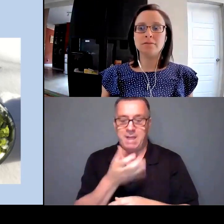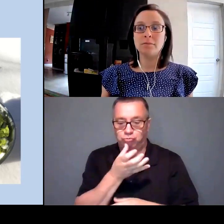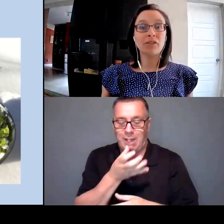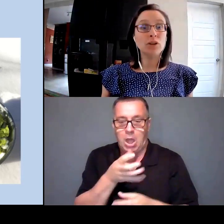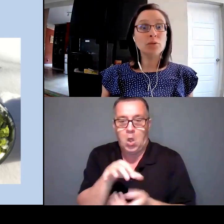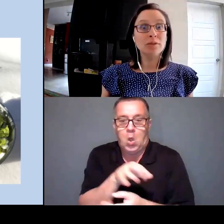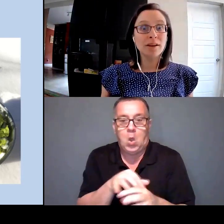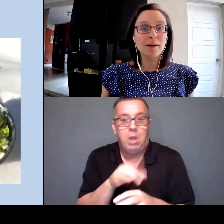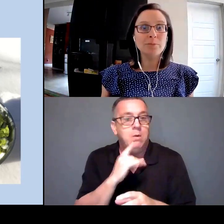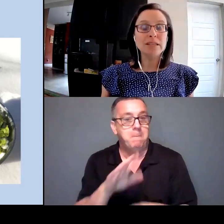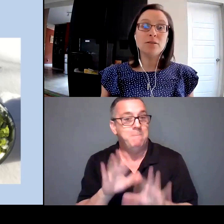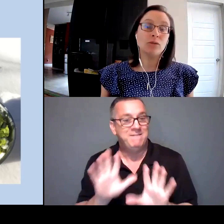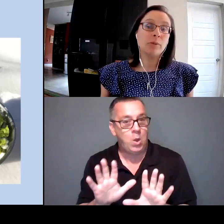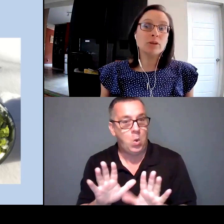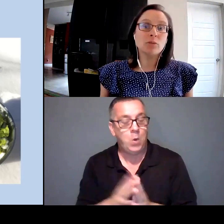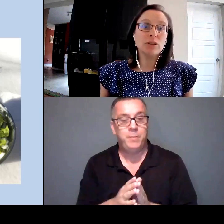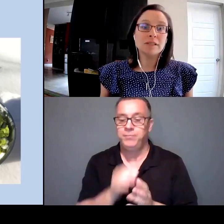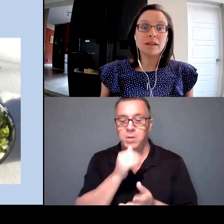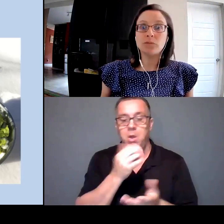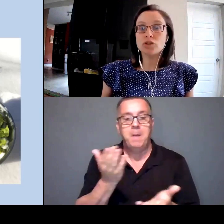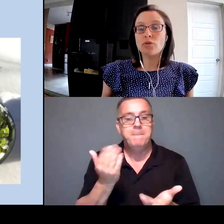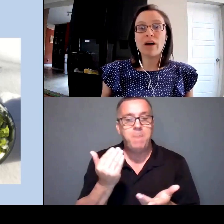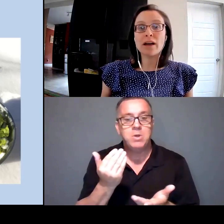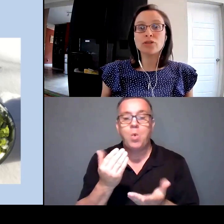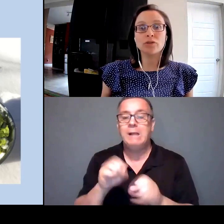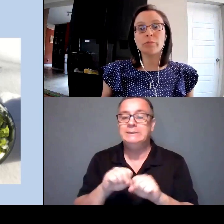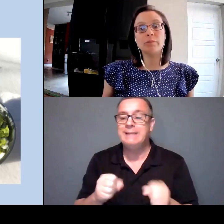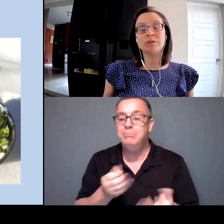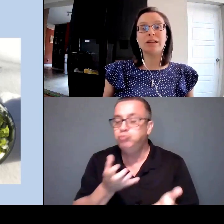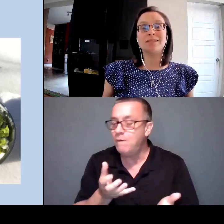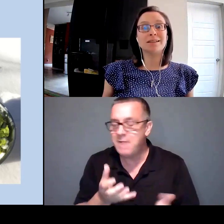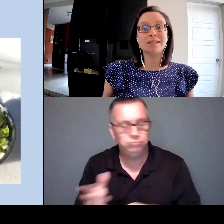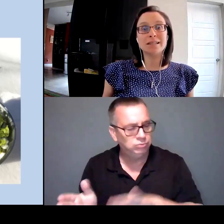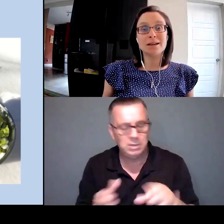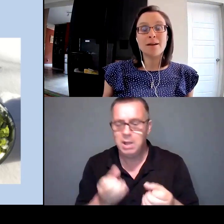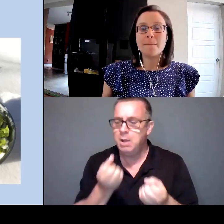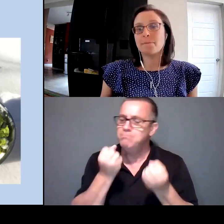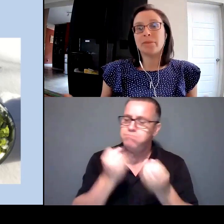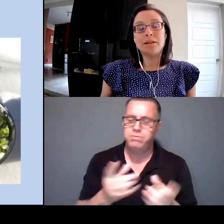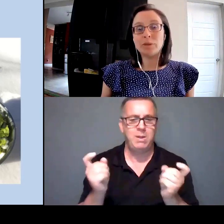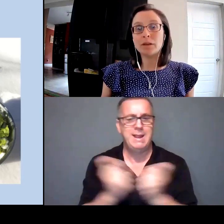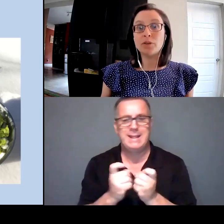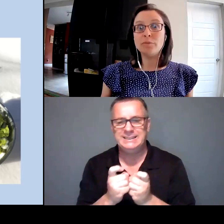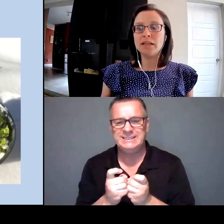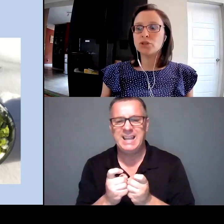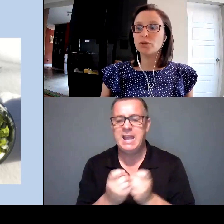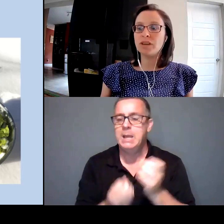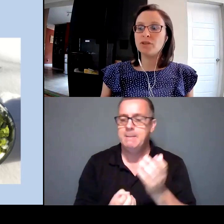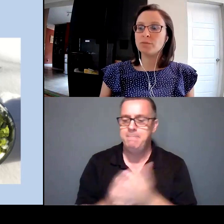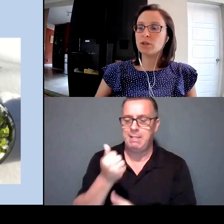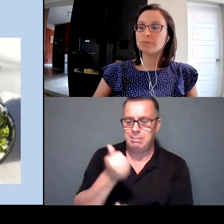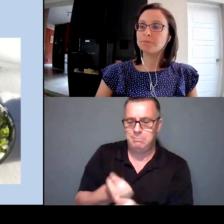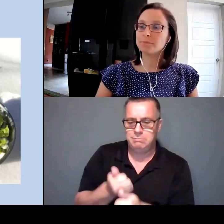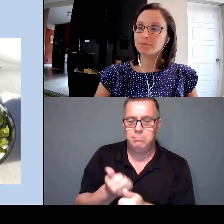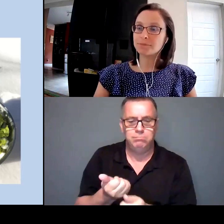est merveilleux. Puis, on n'a pas besoin de système de chauffage, on n'a pas besoin d'électricité. Les plantes peuvent bien survivre